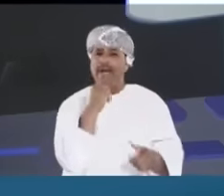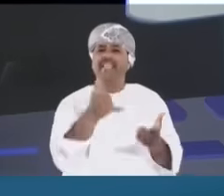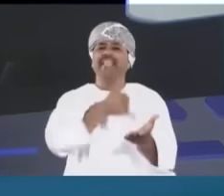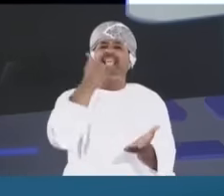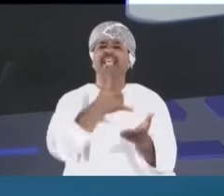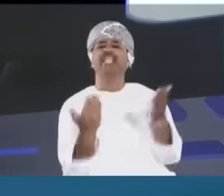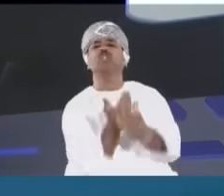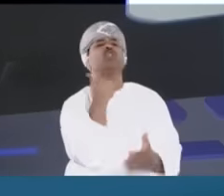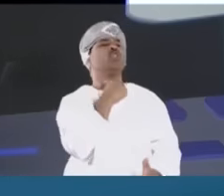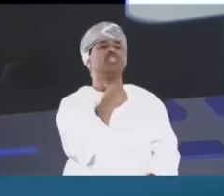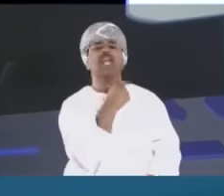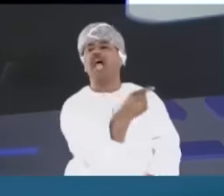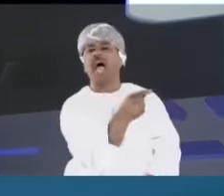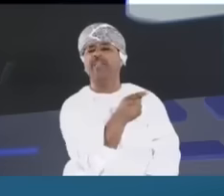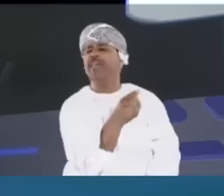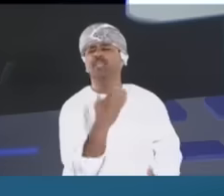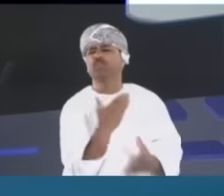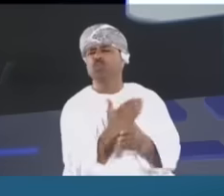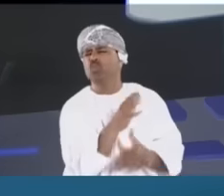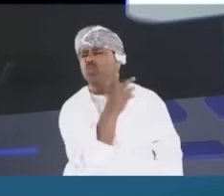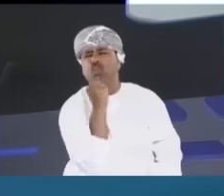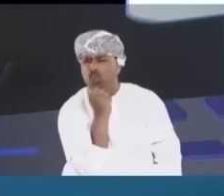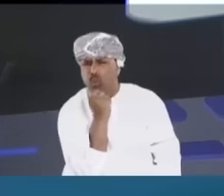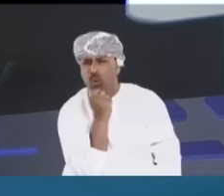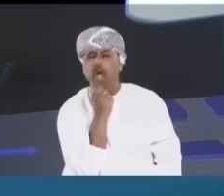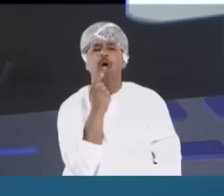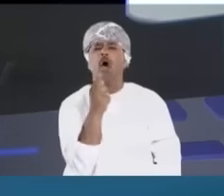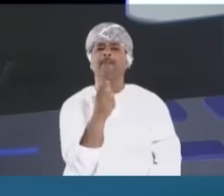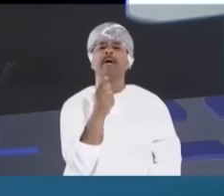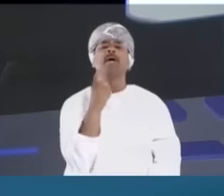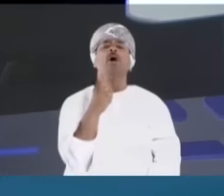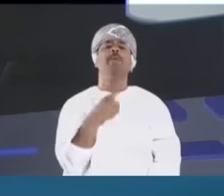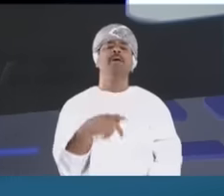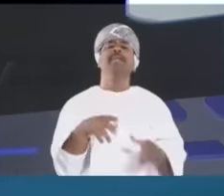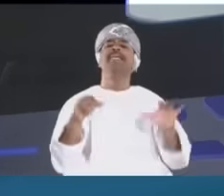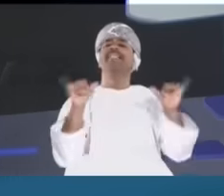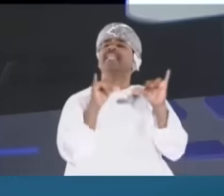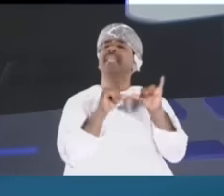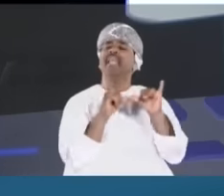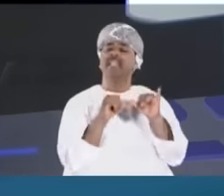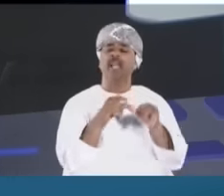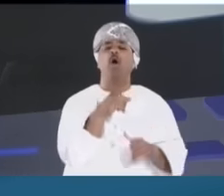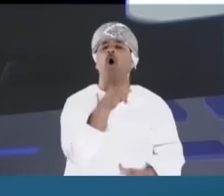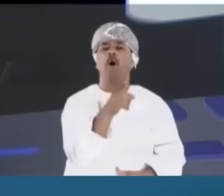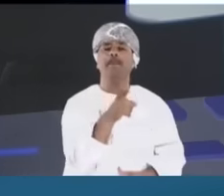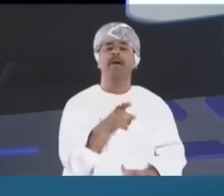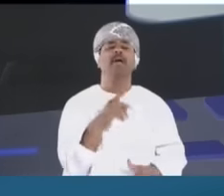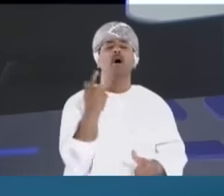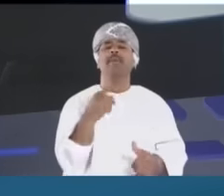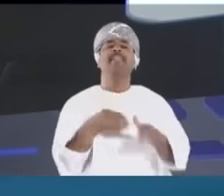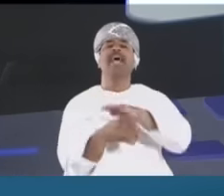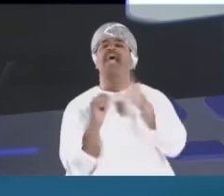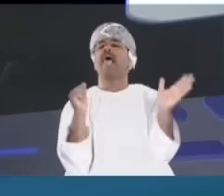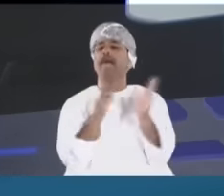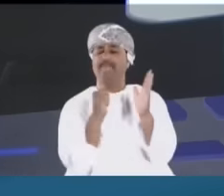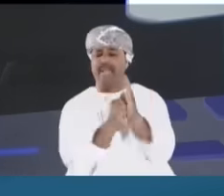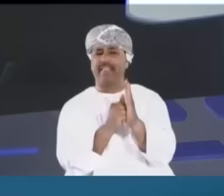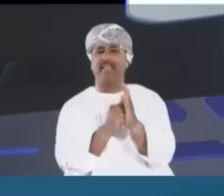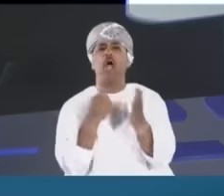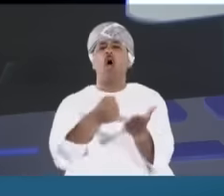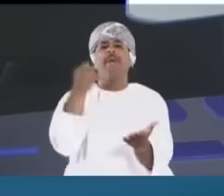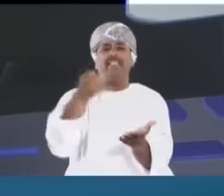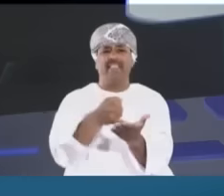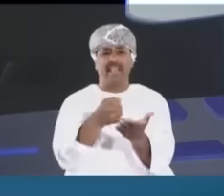الجديدة، وهي خدمة بث تلفزيوني عبر بروتوكول الإنترنت باستخدام خدمة الإنترنت المنزلي من عمان